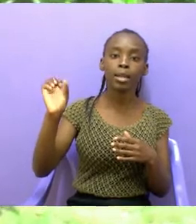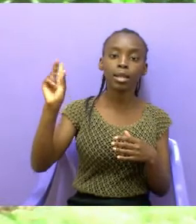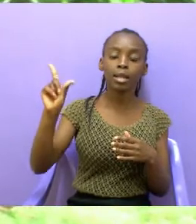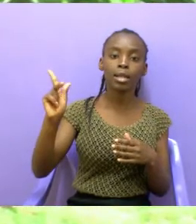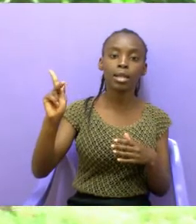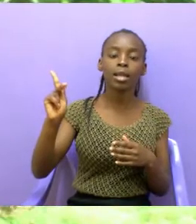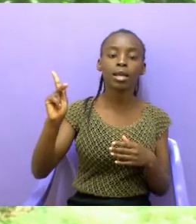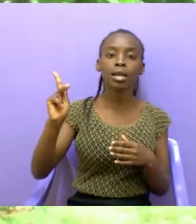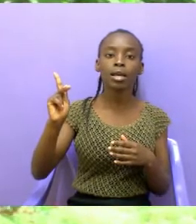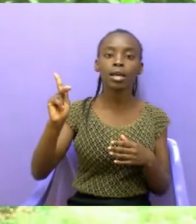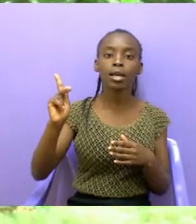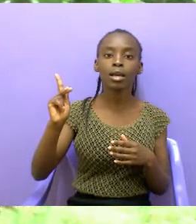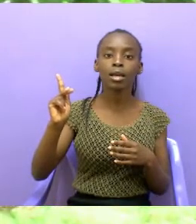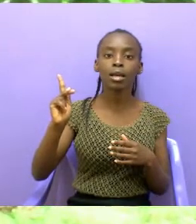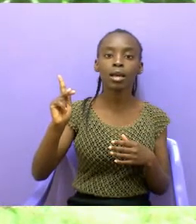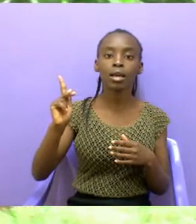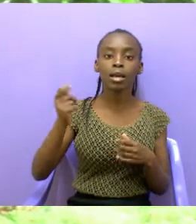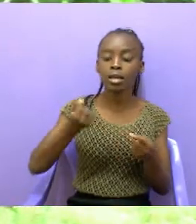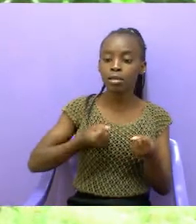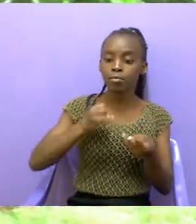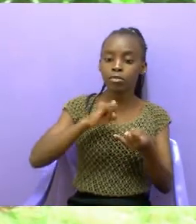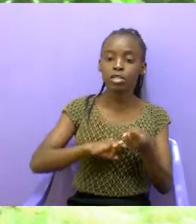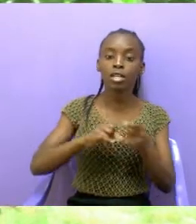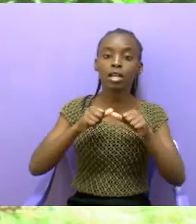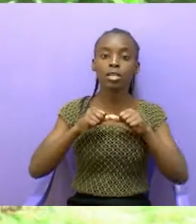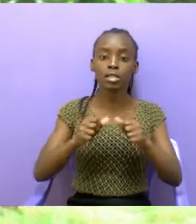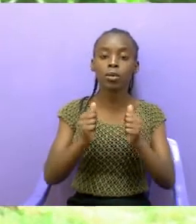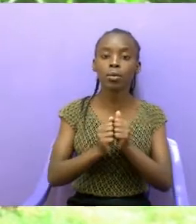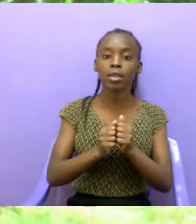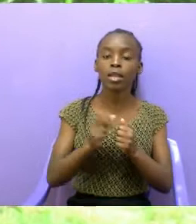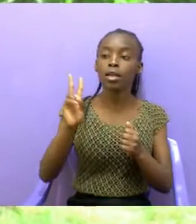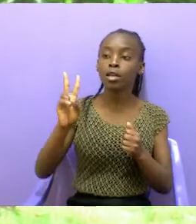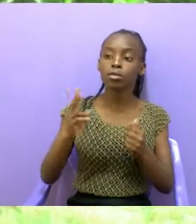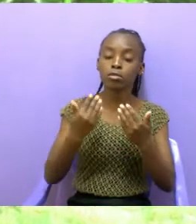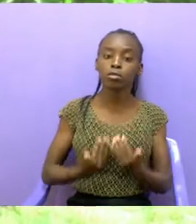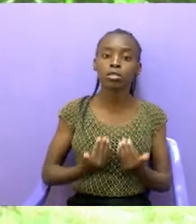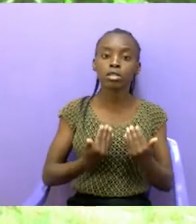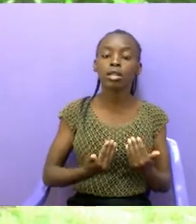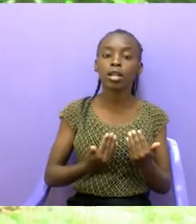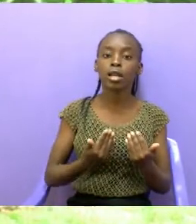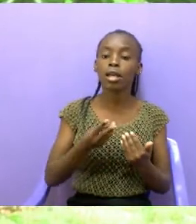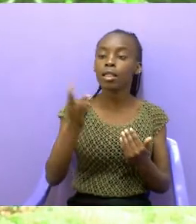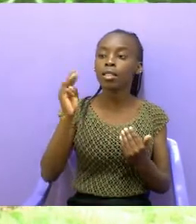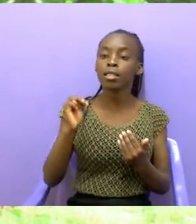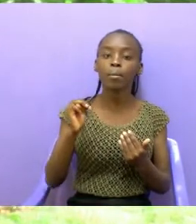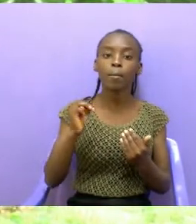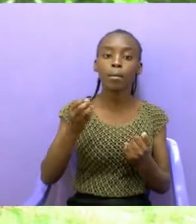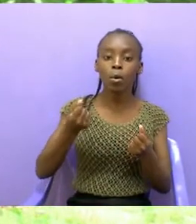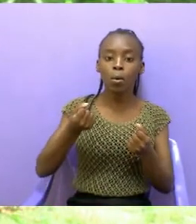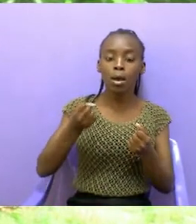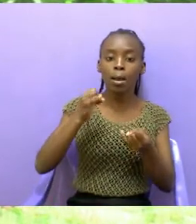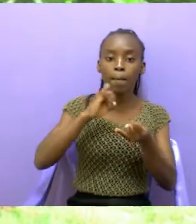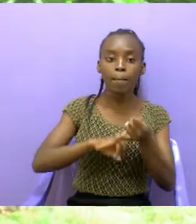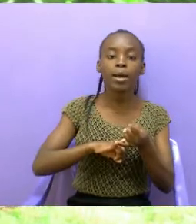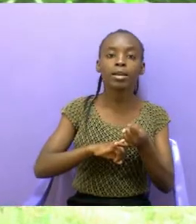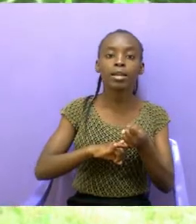mwanamke akasalia na wanawe wawili. 4: nao wakaoa wake katika wanawake